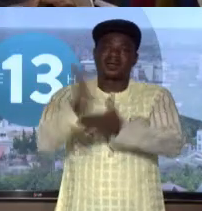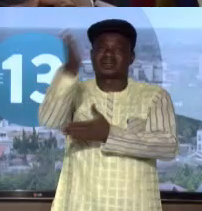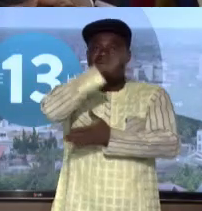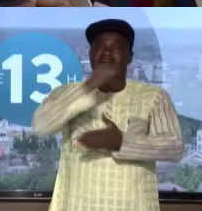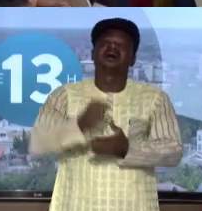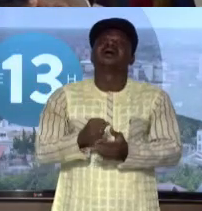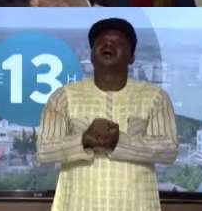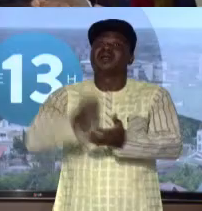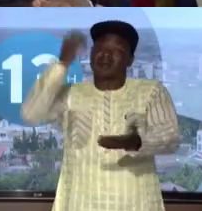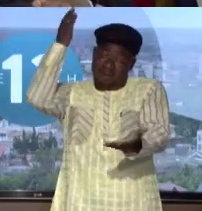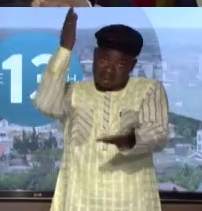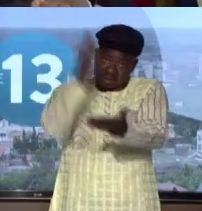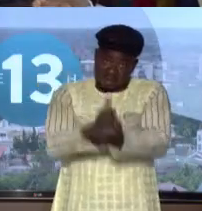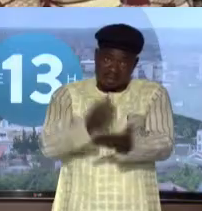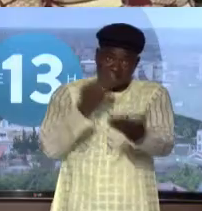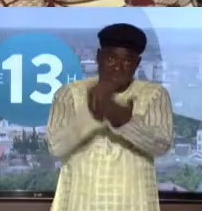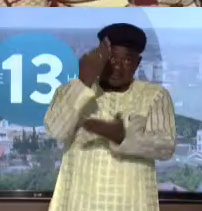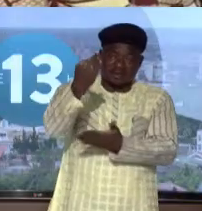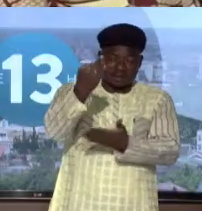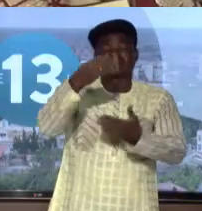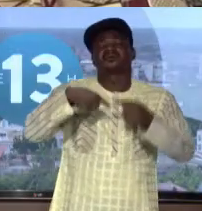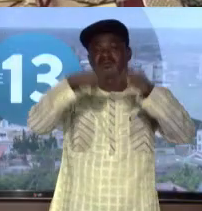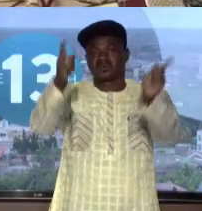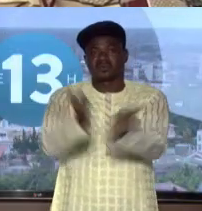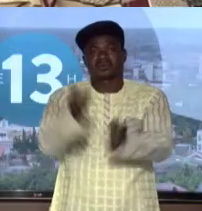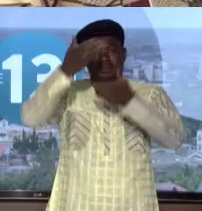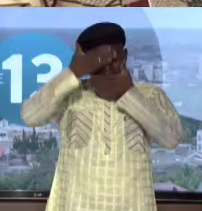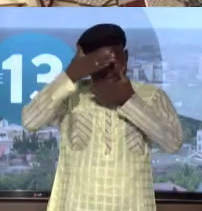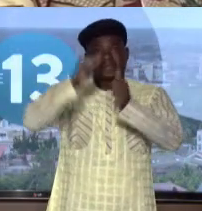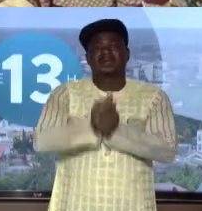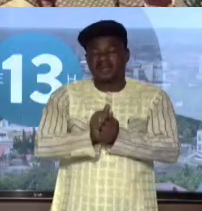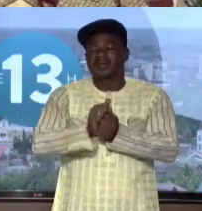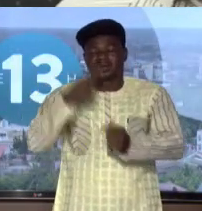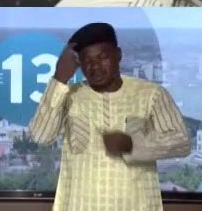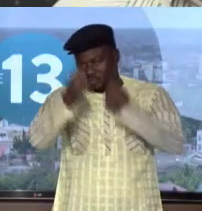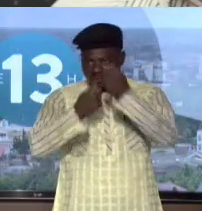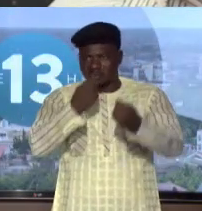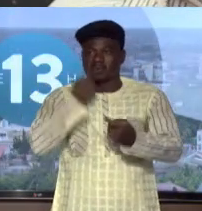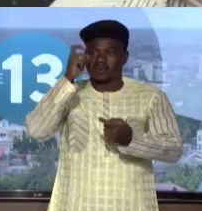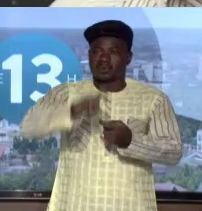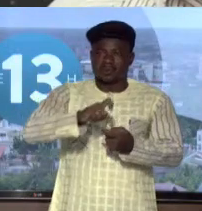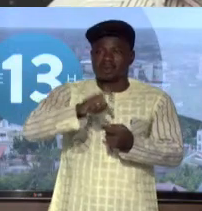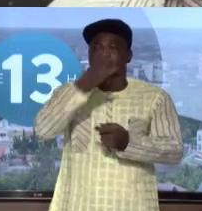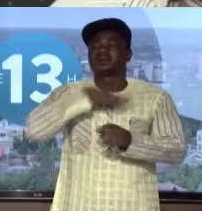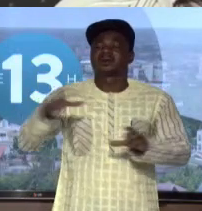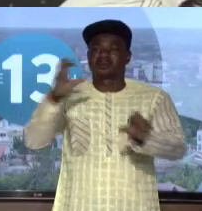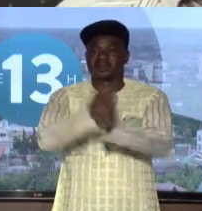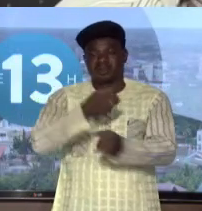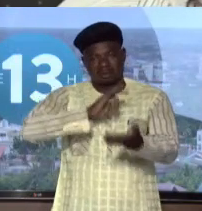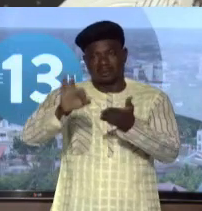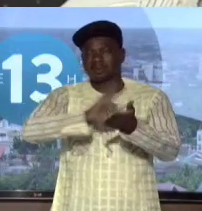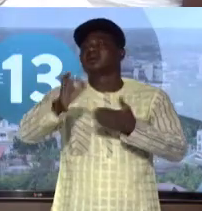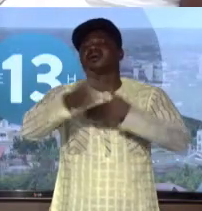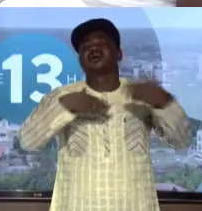ses sources de financement. Et les secteurs non financiers, tels le tourisme, doivent être pris en compte dans le dispositif afin d'éviter